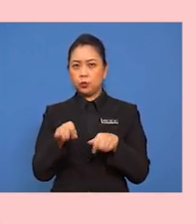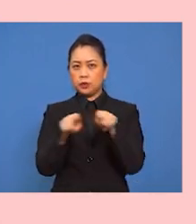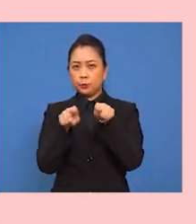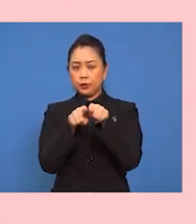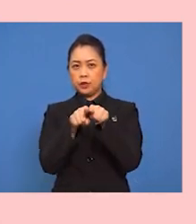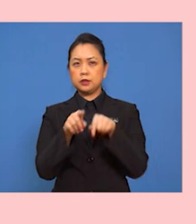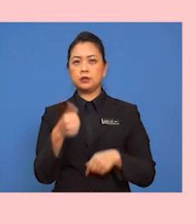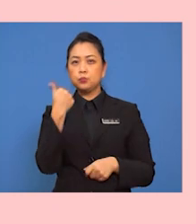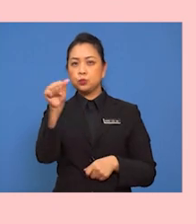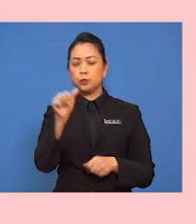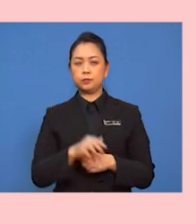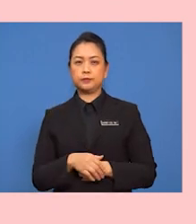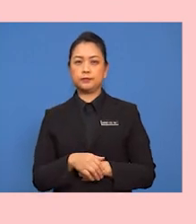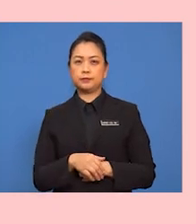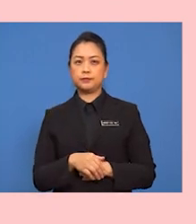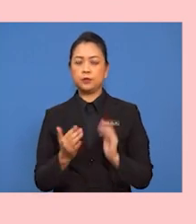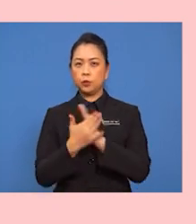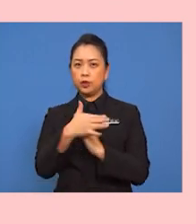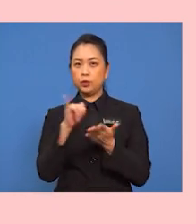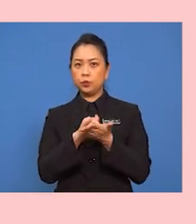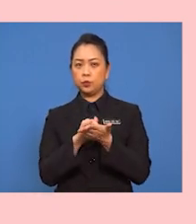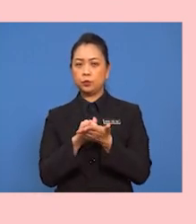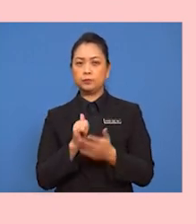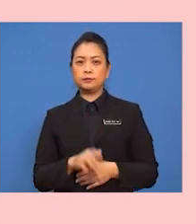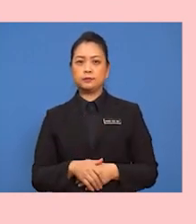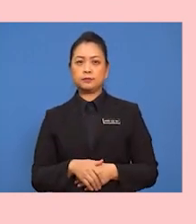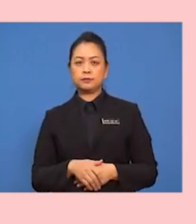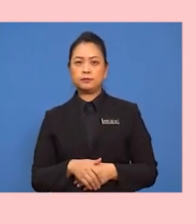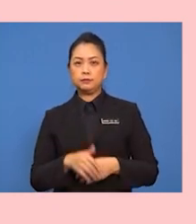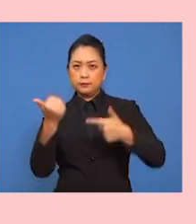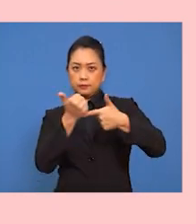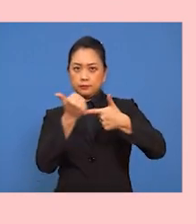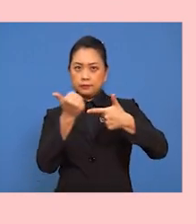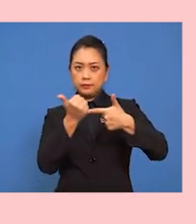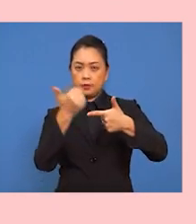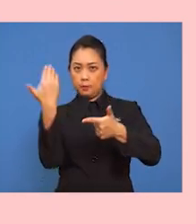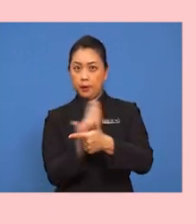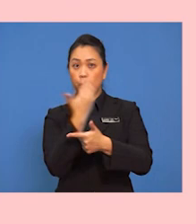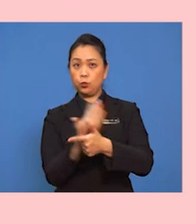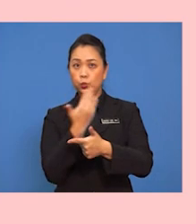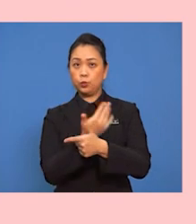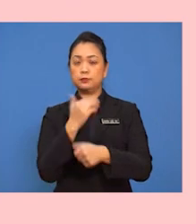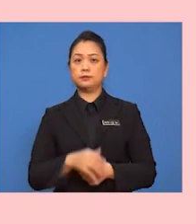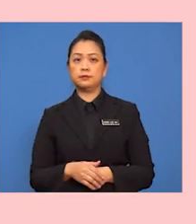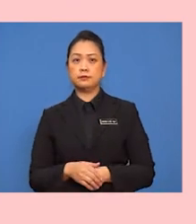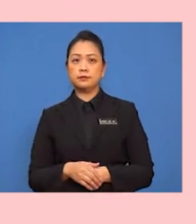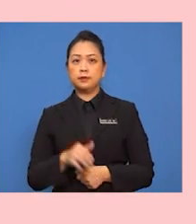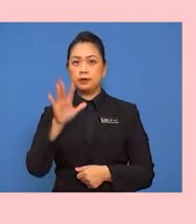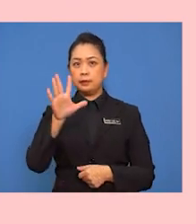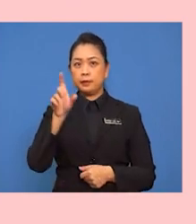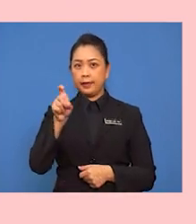terbesar 10 Oleh itu Persamaan kedua yang baharu ialah